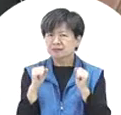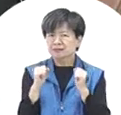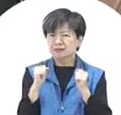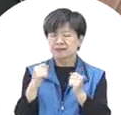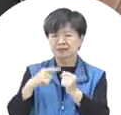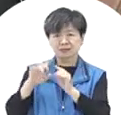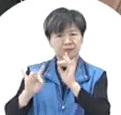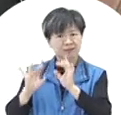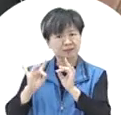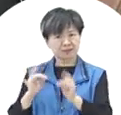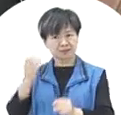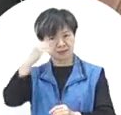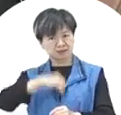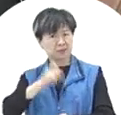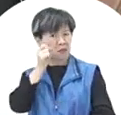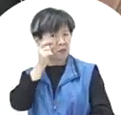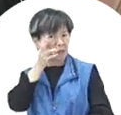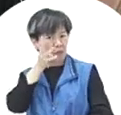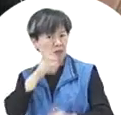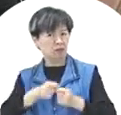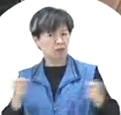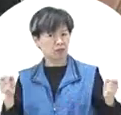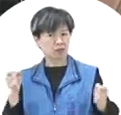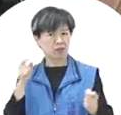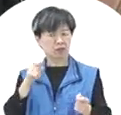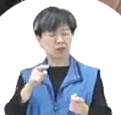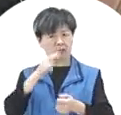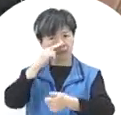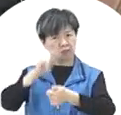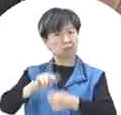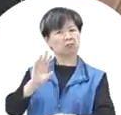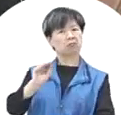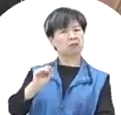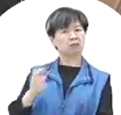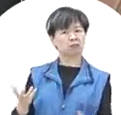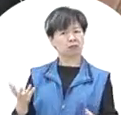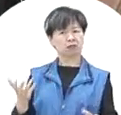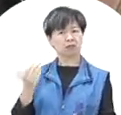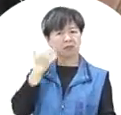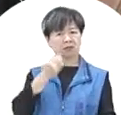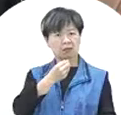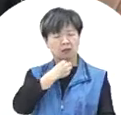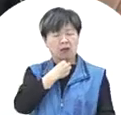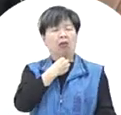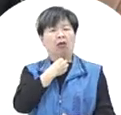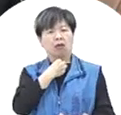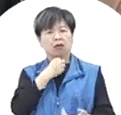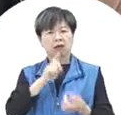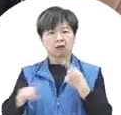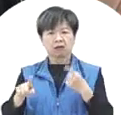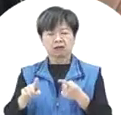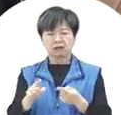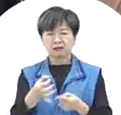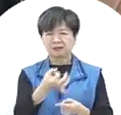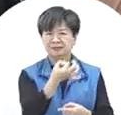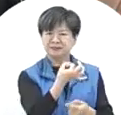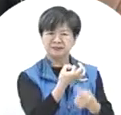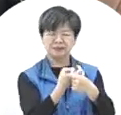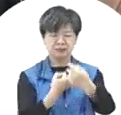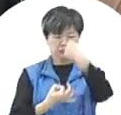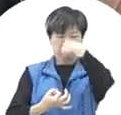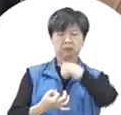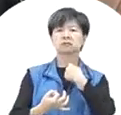吃了好几个月，这样算不算不当虐待？如果小朋友噎死，因为这个吃块颗粒状的食物噎死，小